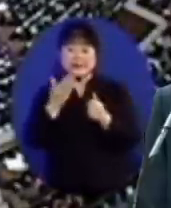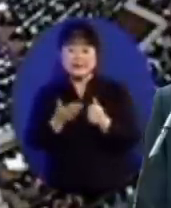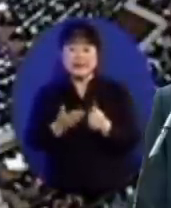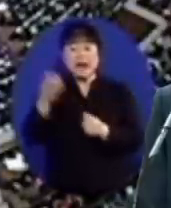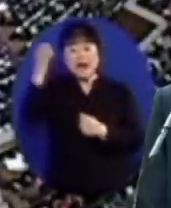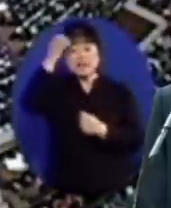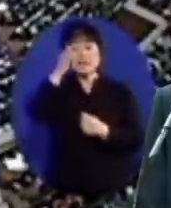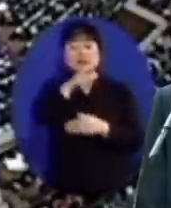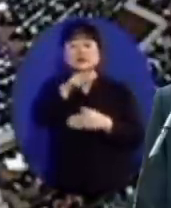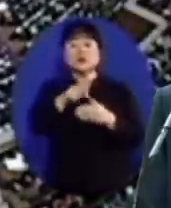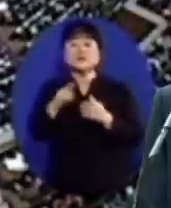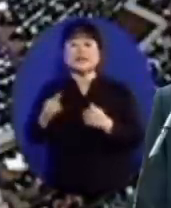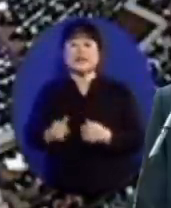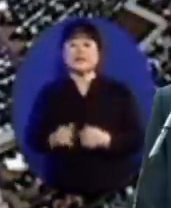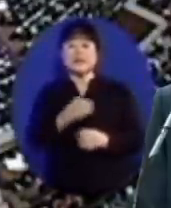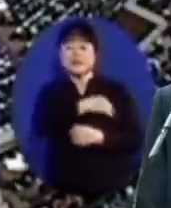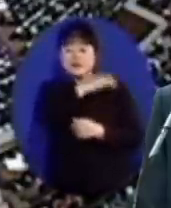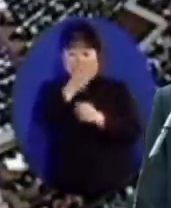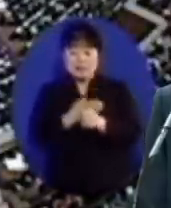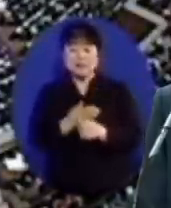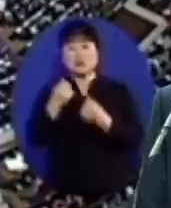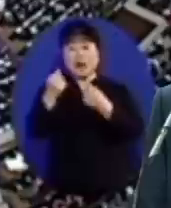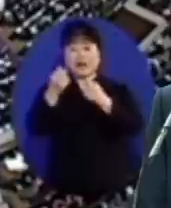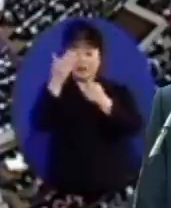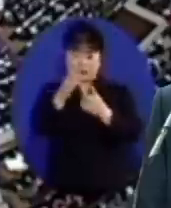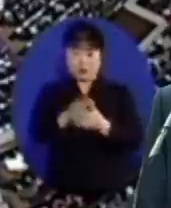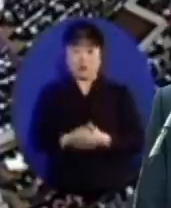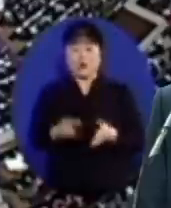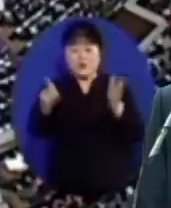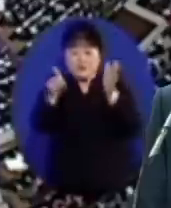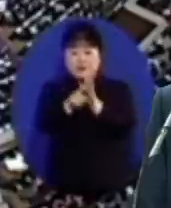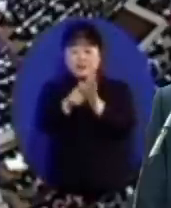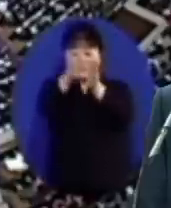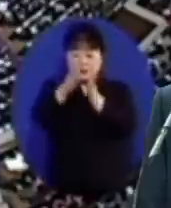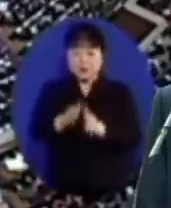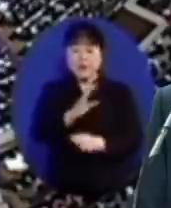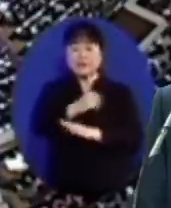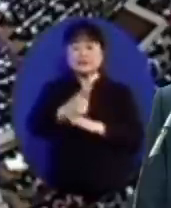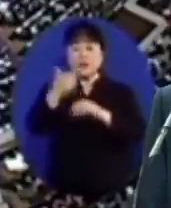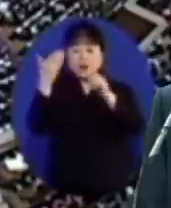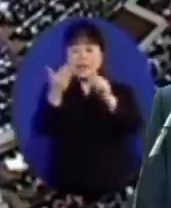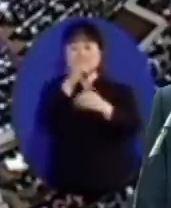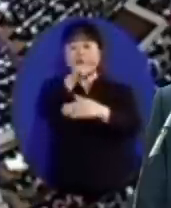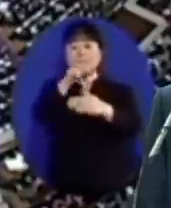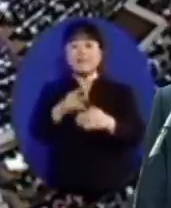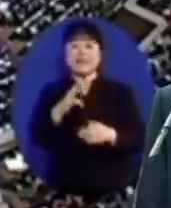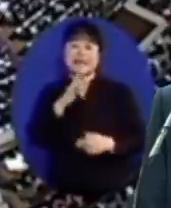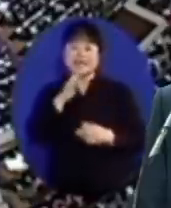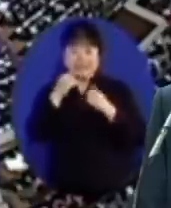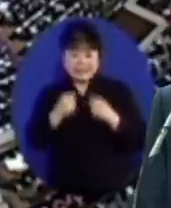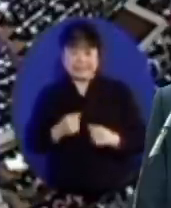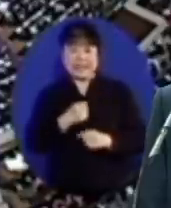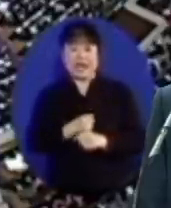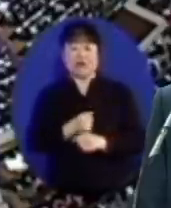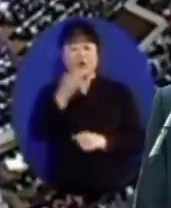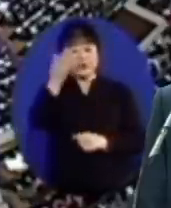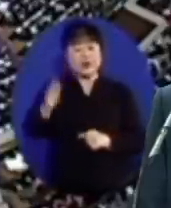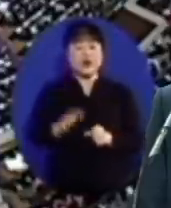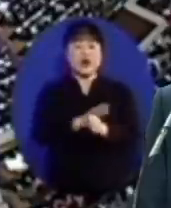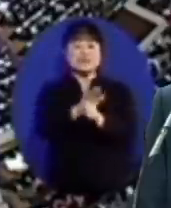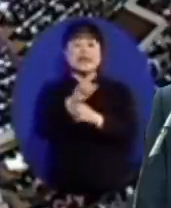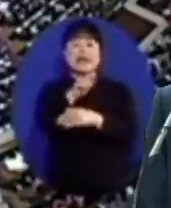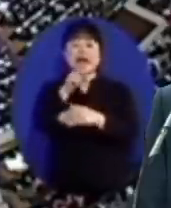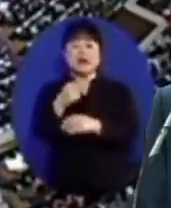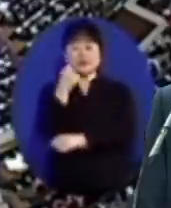너희 속사람을 능력으로 강건하게 하시며 믿음으로 말미암아 그리스도께서 너희 마음에 계시게 하옵시고 너희가 사랑